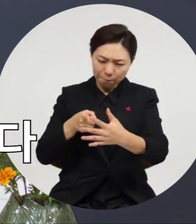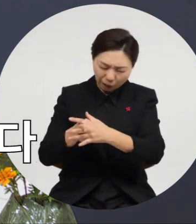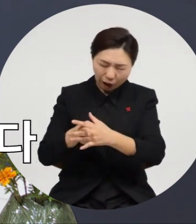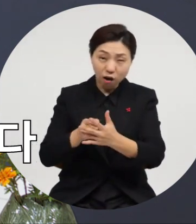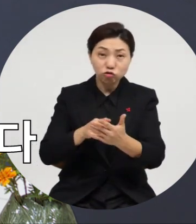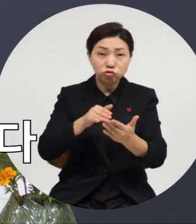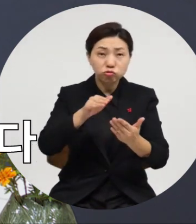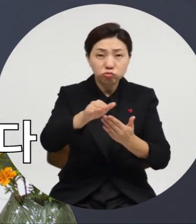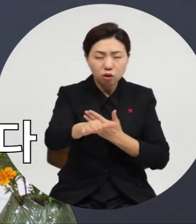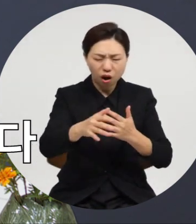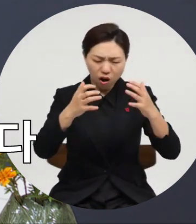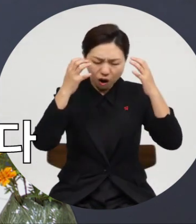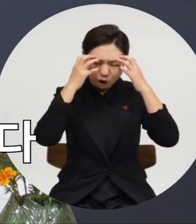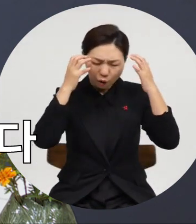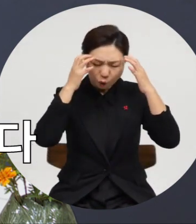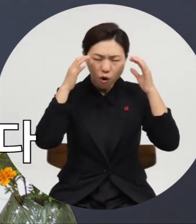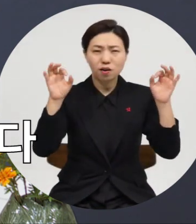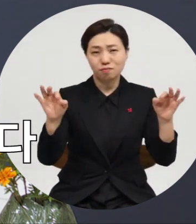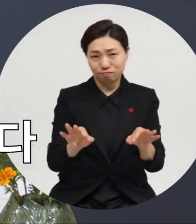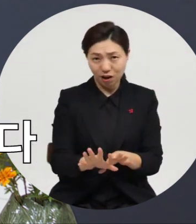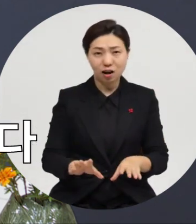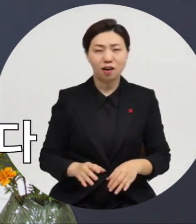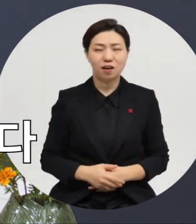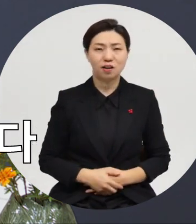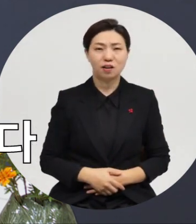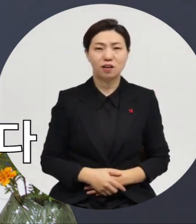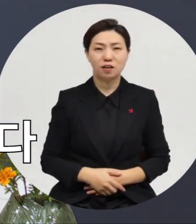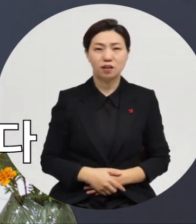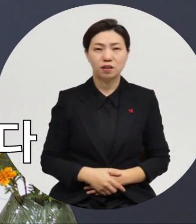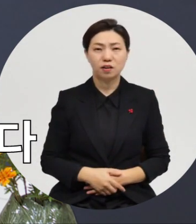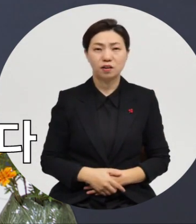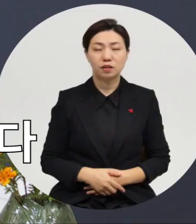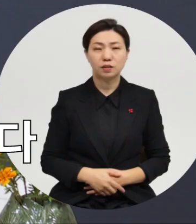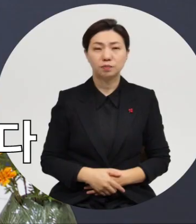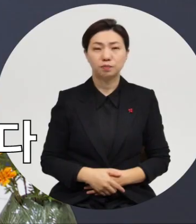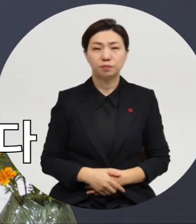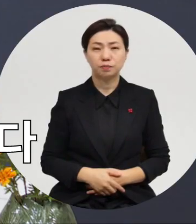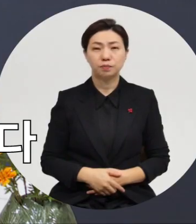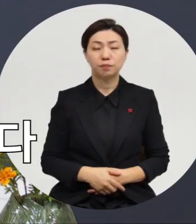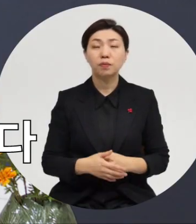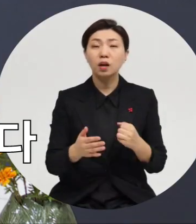사실을 사실대로 알게 되면 이 괴로움이라는 것이